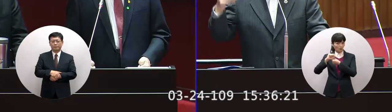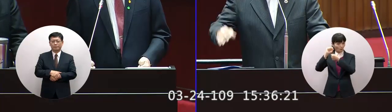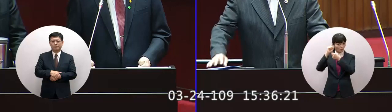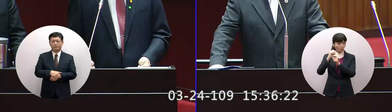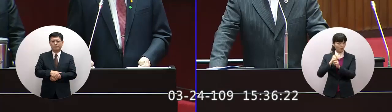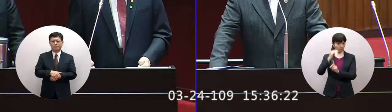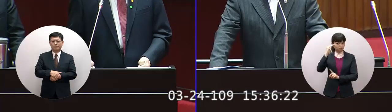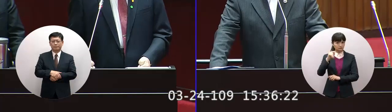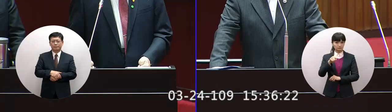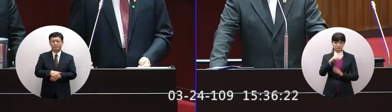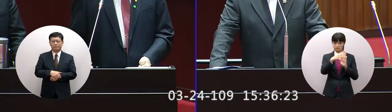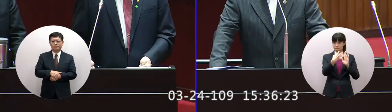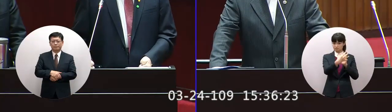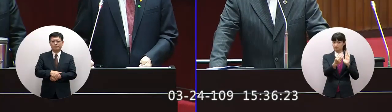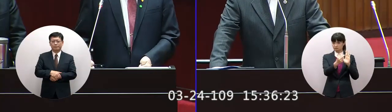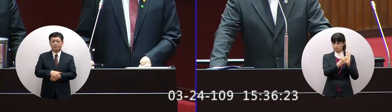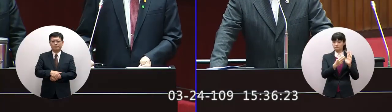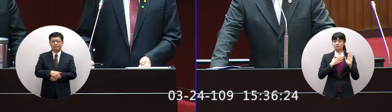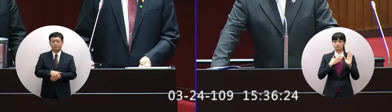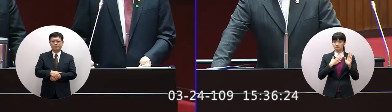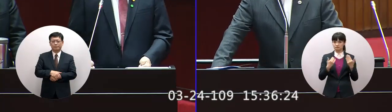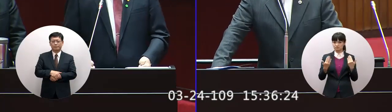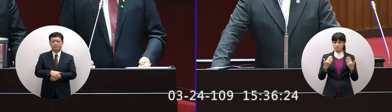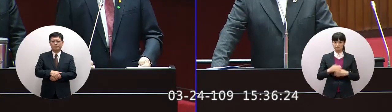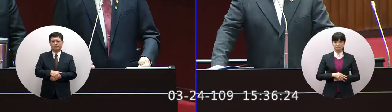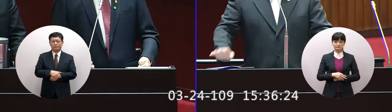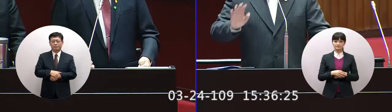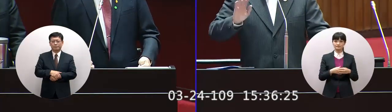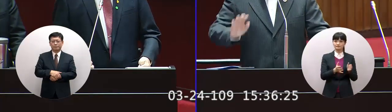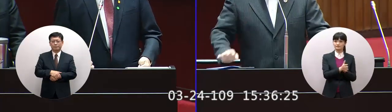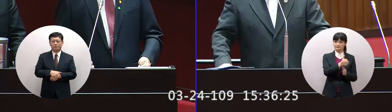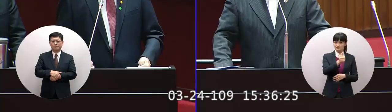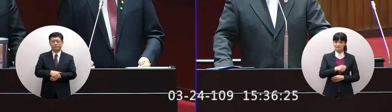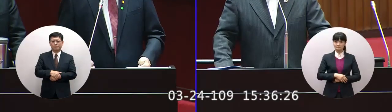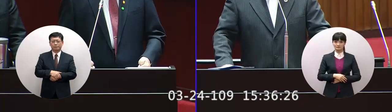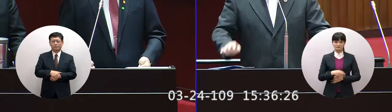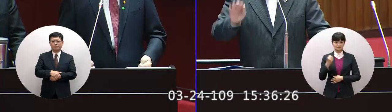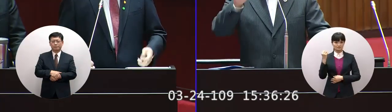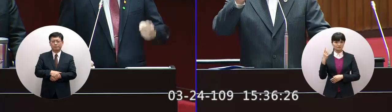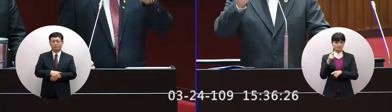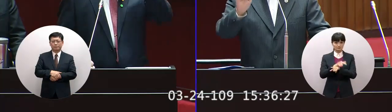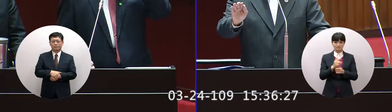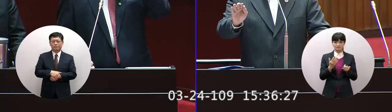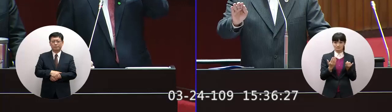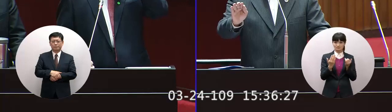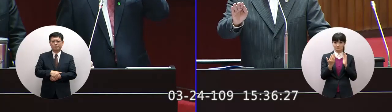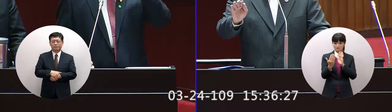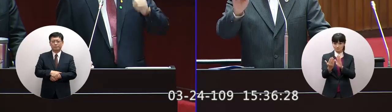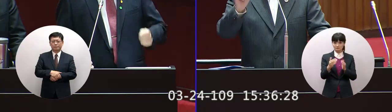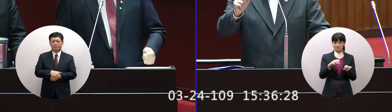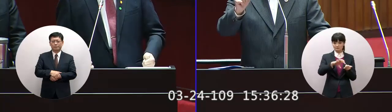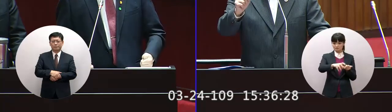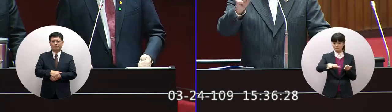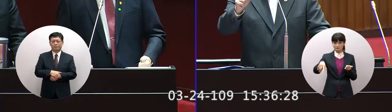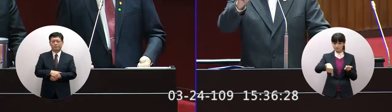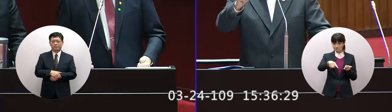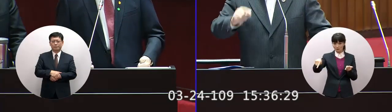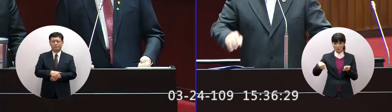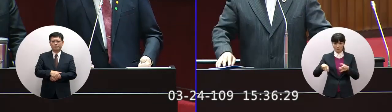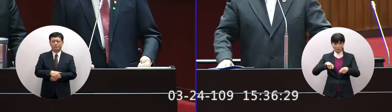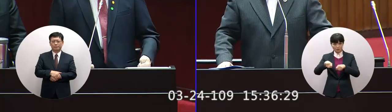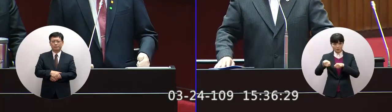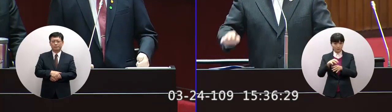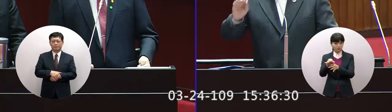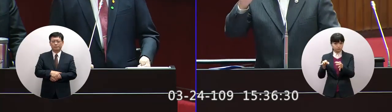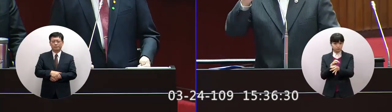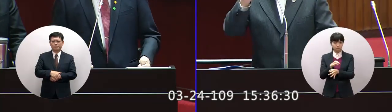些表格。我想部长，新南向政策不是不好，而是要检讨到底哪里出